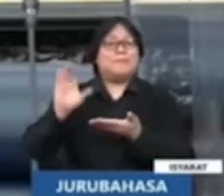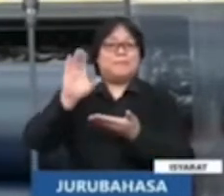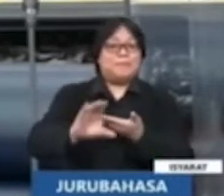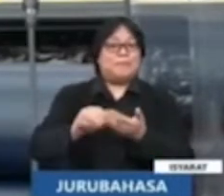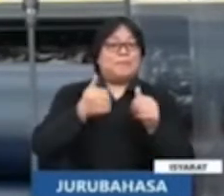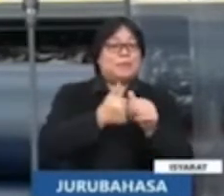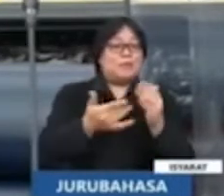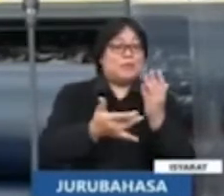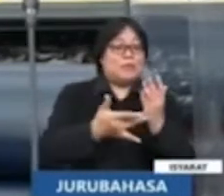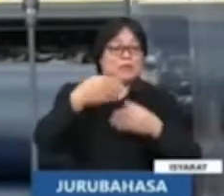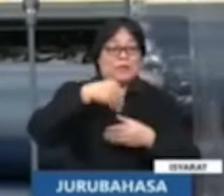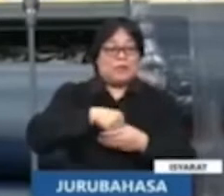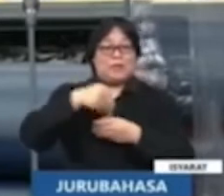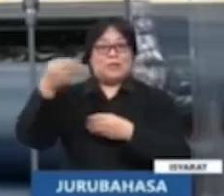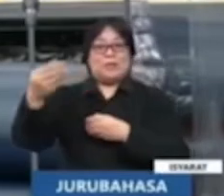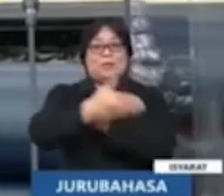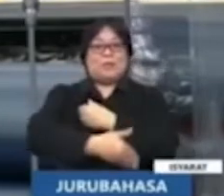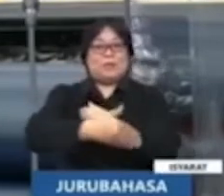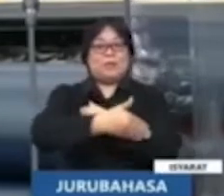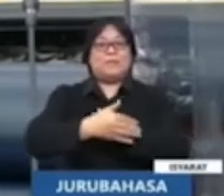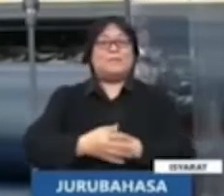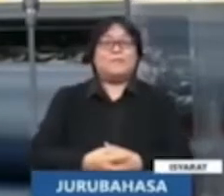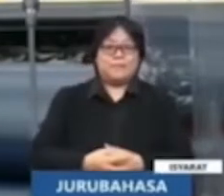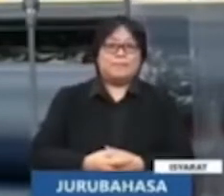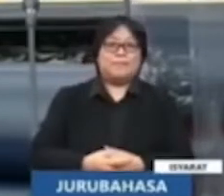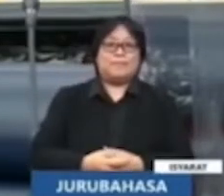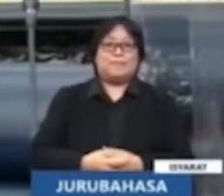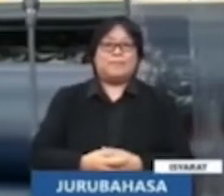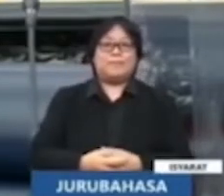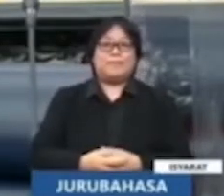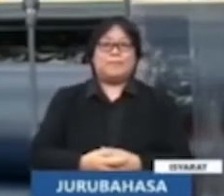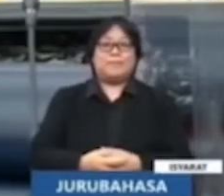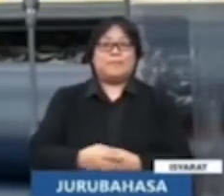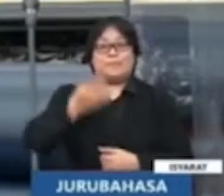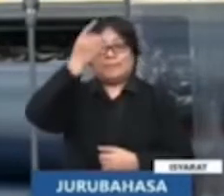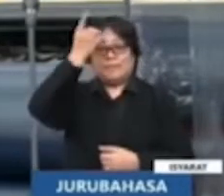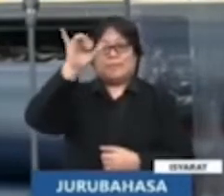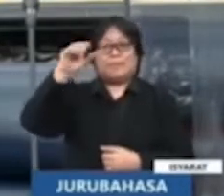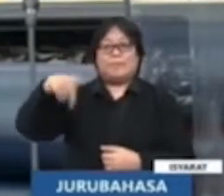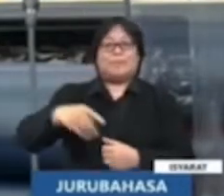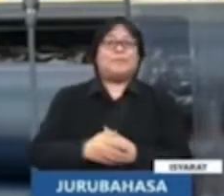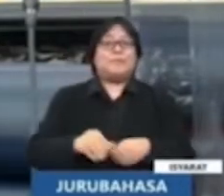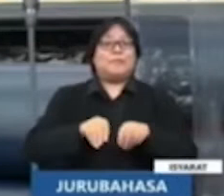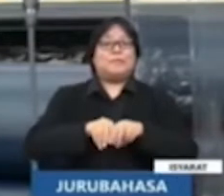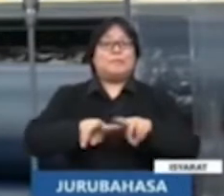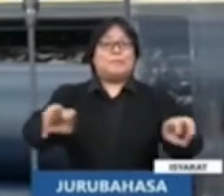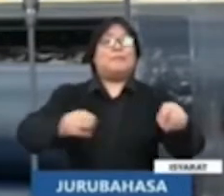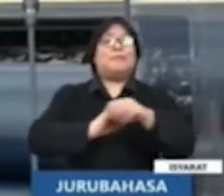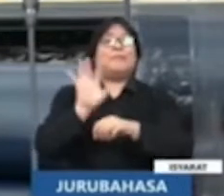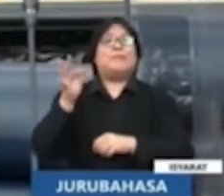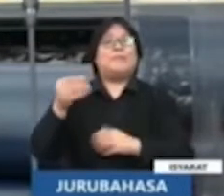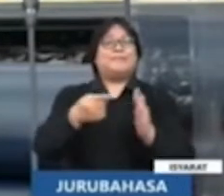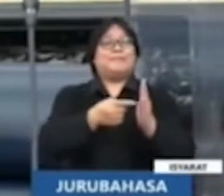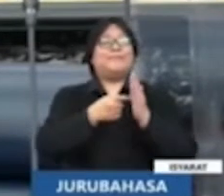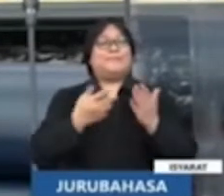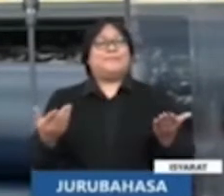berasaskan teknologi dari dalam dan luar dari luar negara ke negara ini. Datuk Yang di-Pertua, pandemik COVID-19 telah